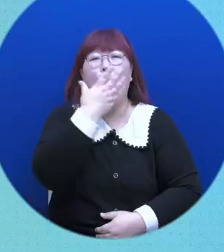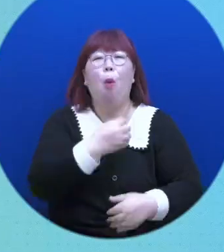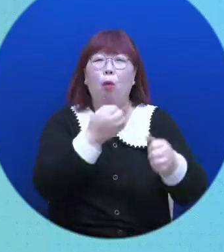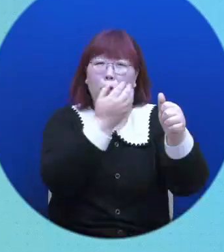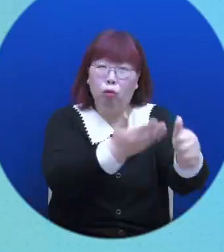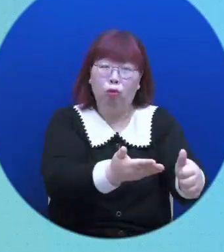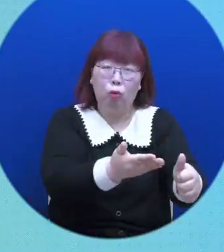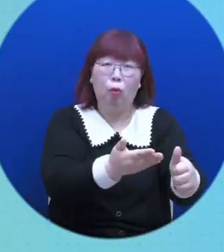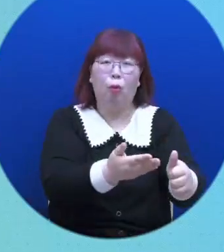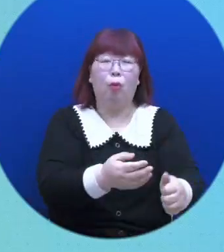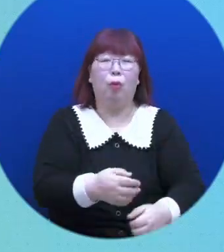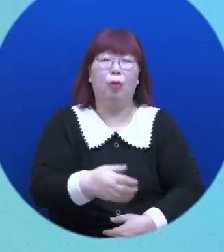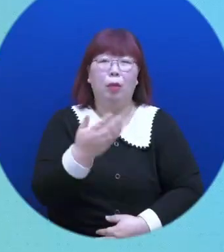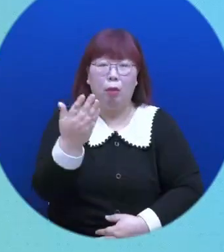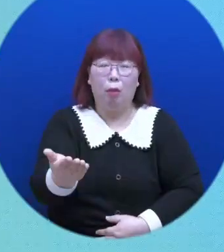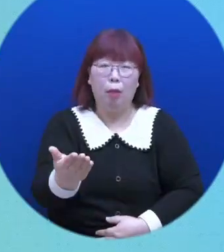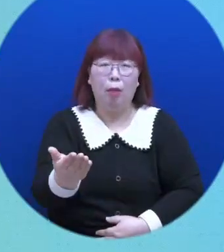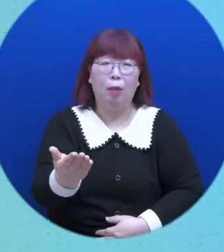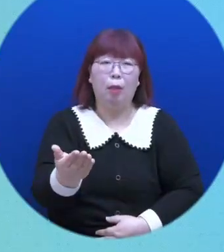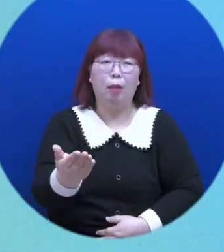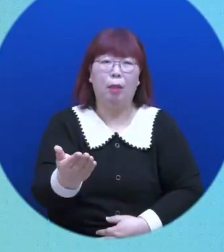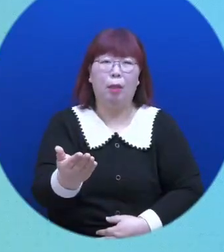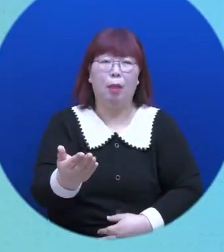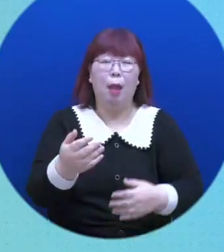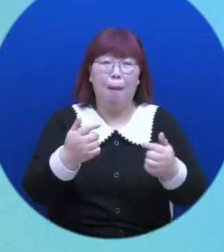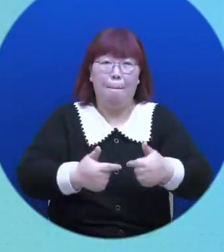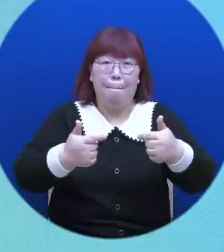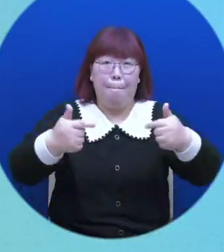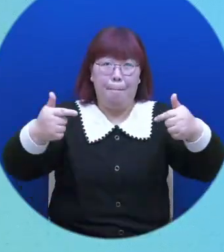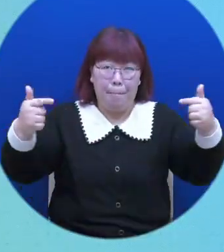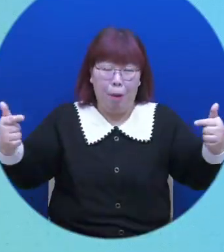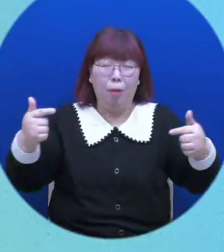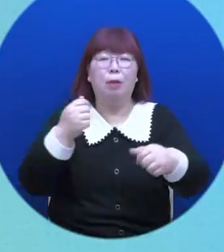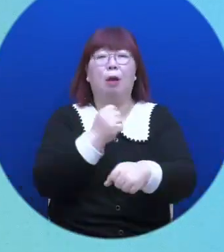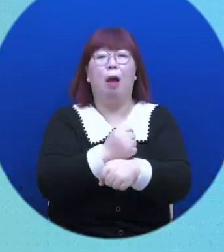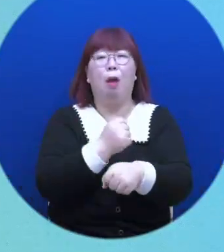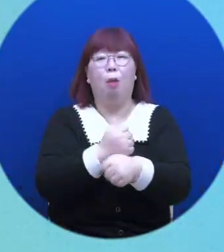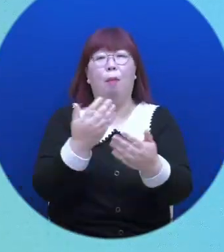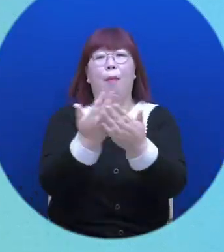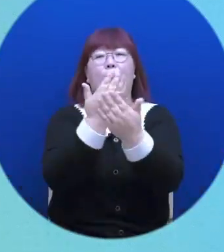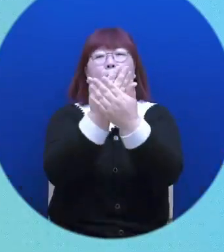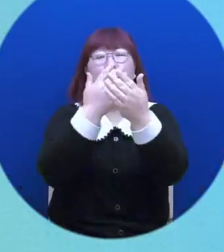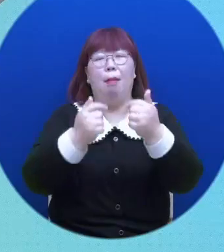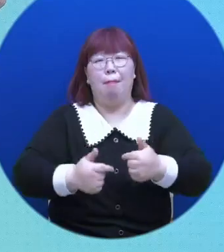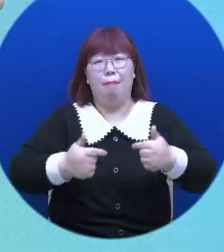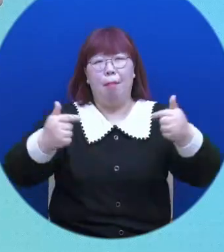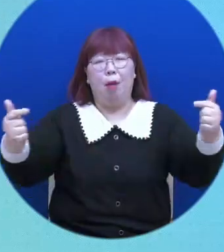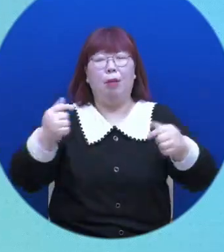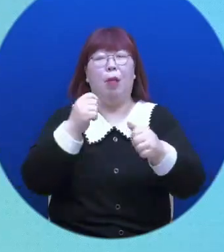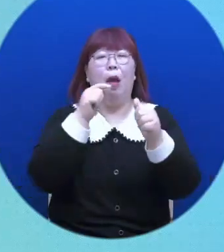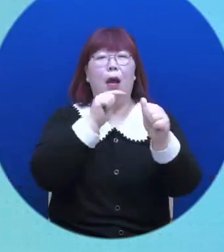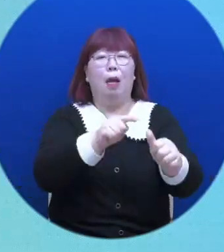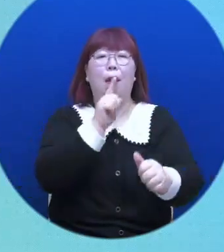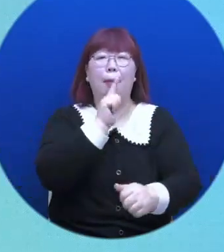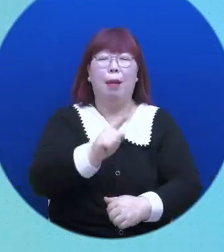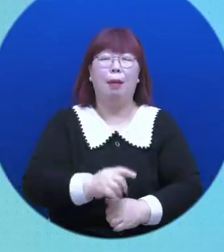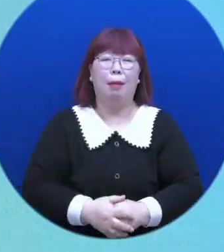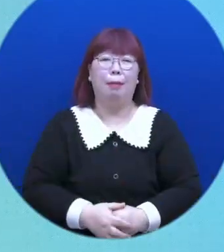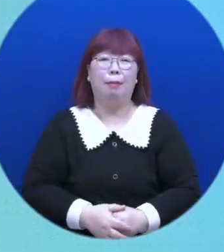주시며 너희들은 번성하고 창대하라, 이 말씀을 하고 있는